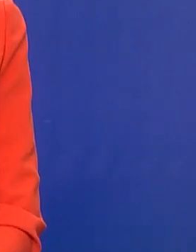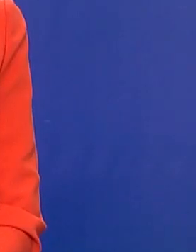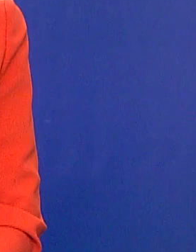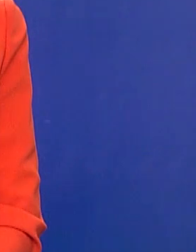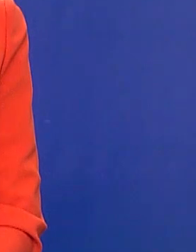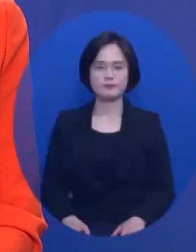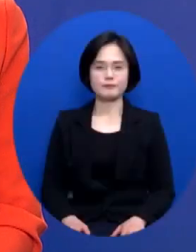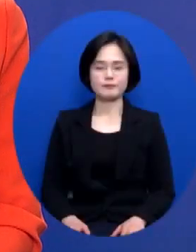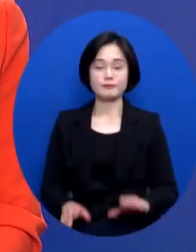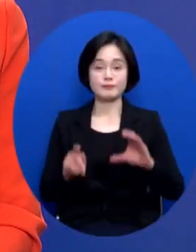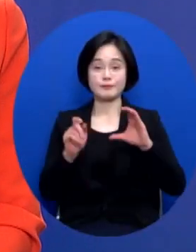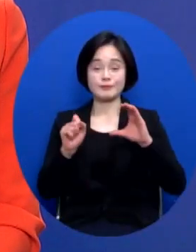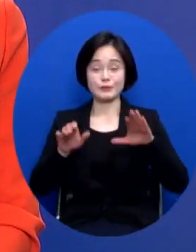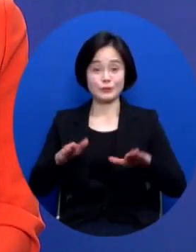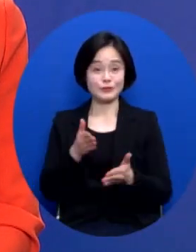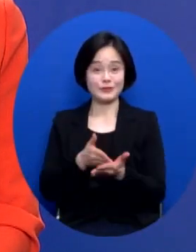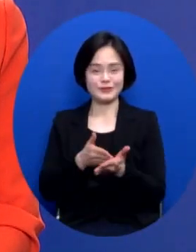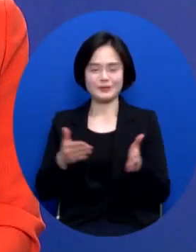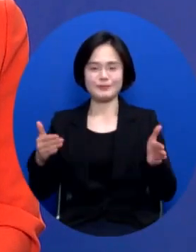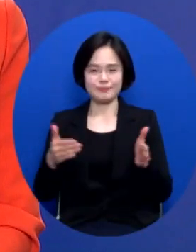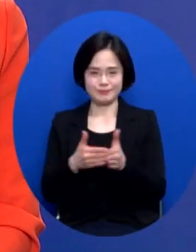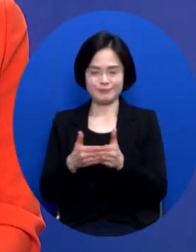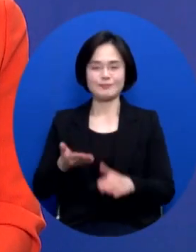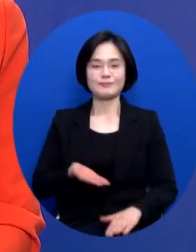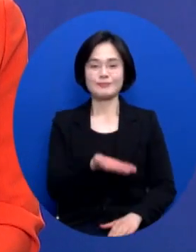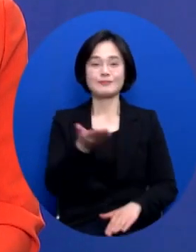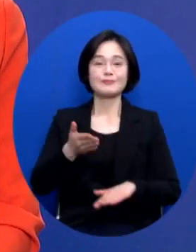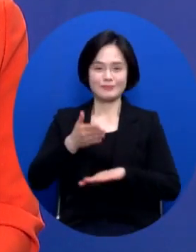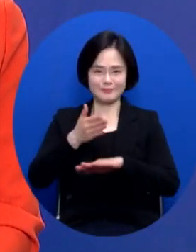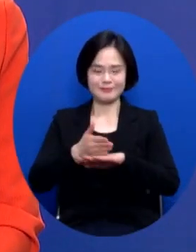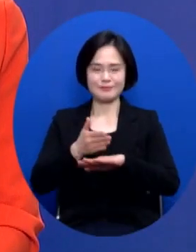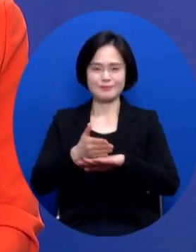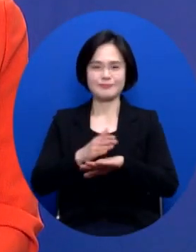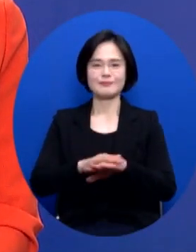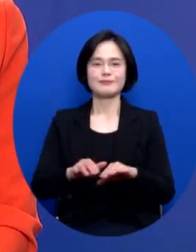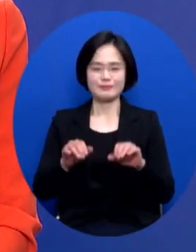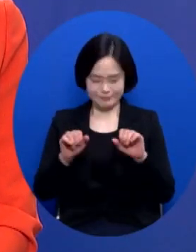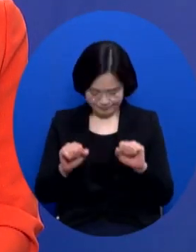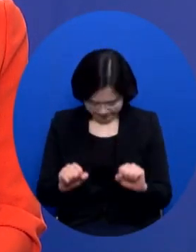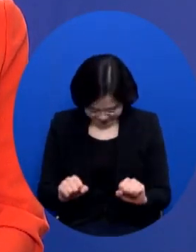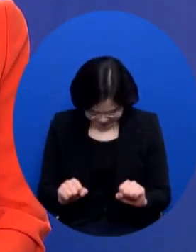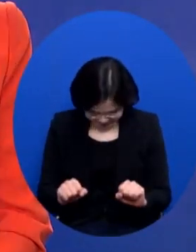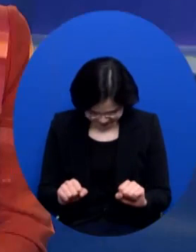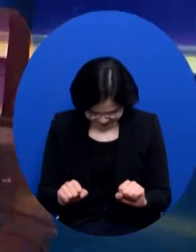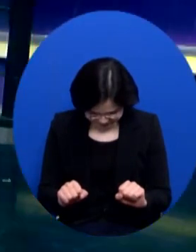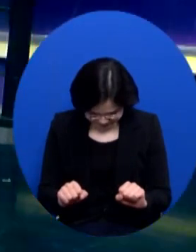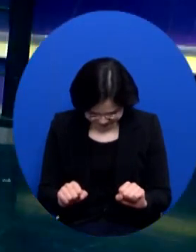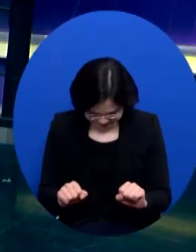CTS 뉴스 오늘 순서 여기까지입니다. 시청해주신 여러분 고맙습니다.